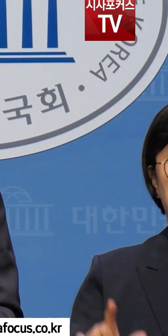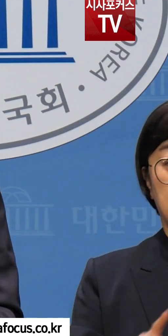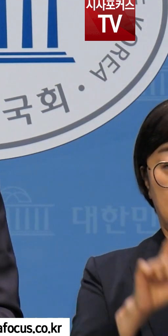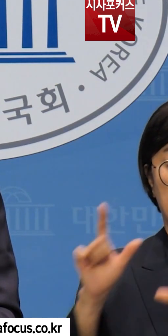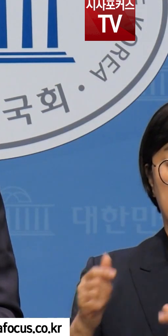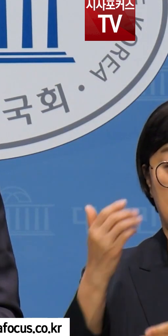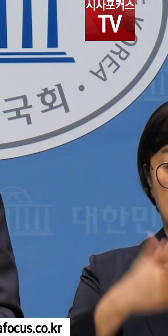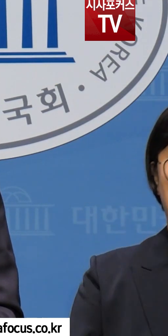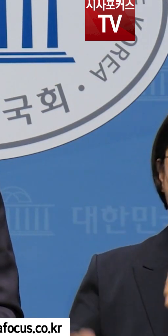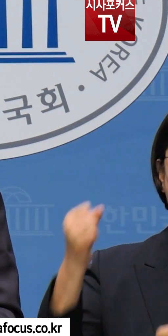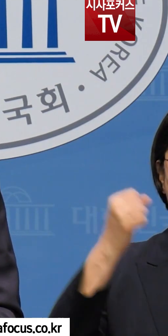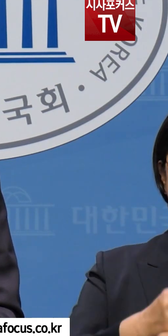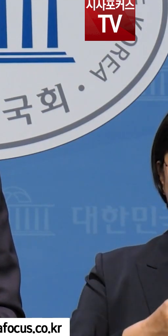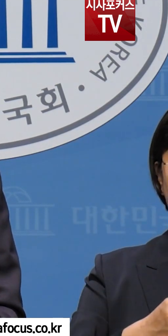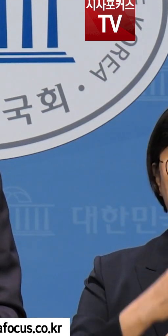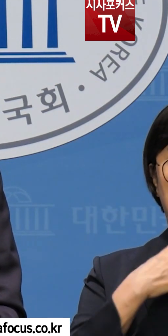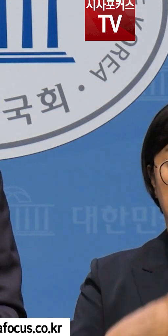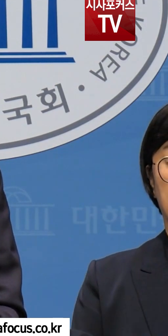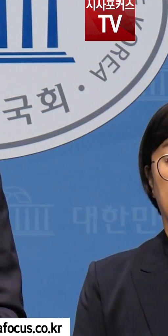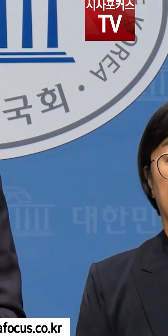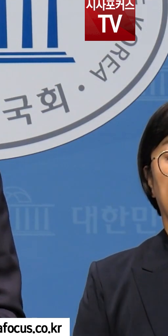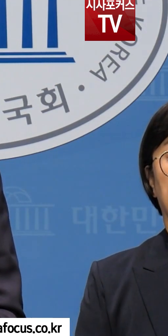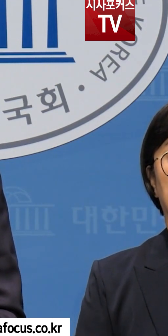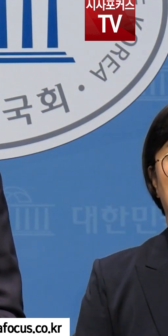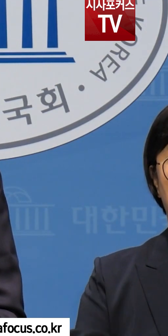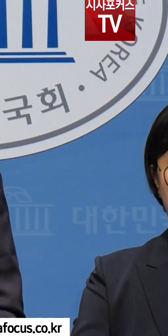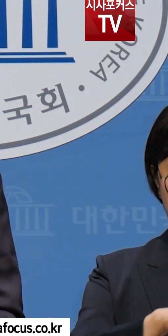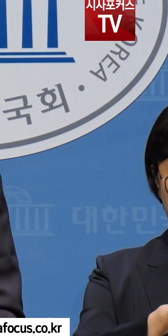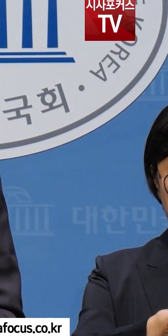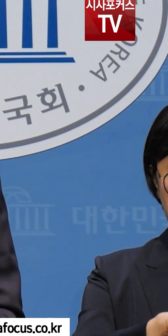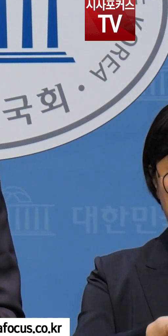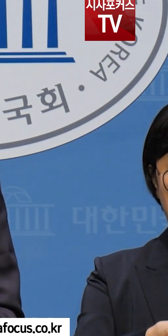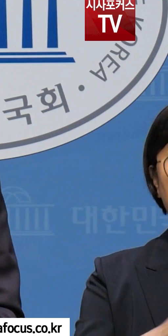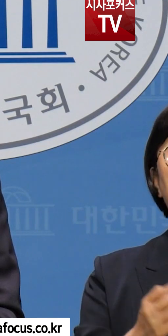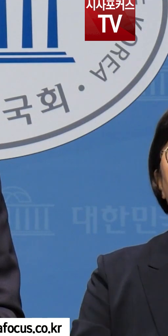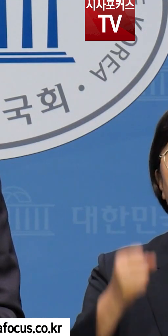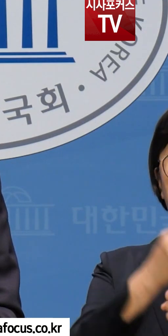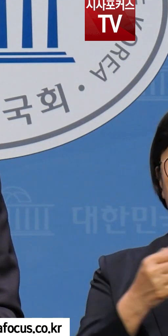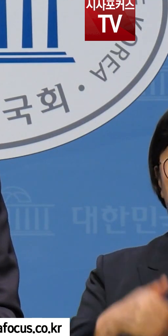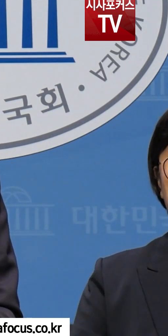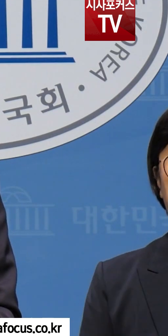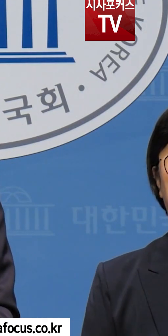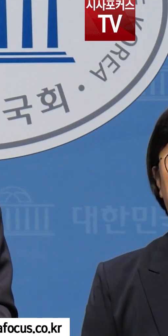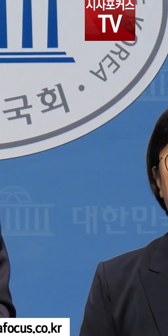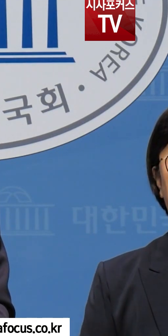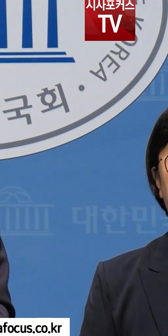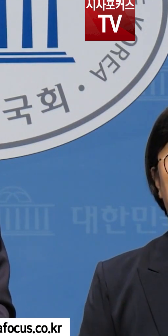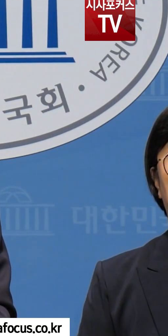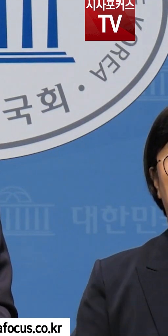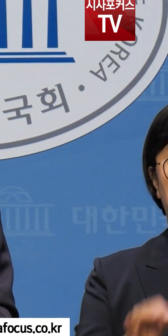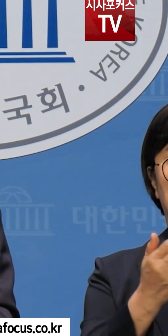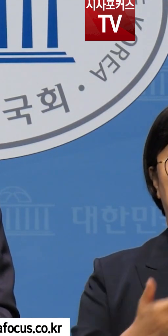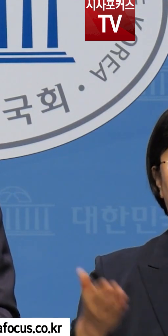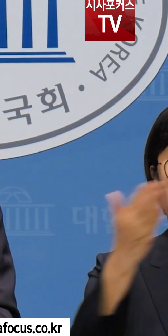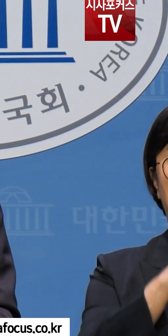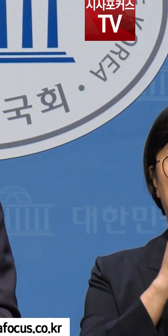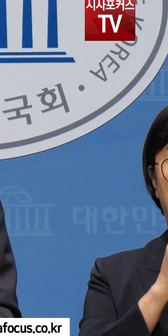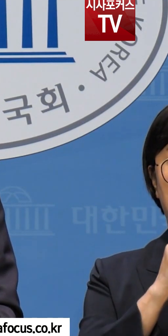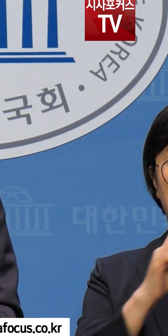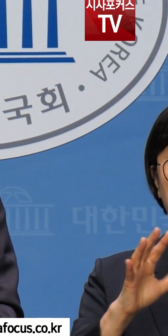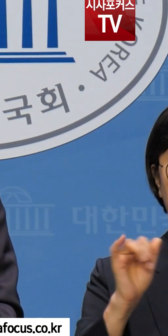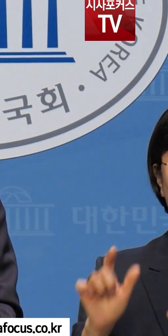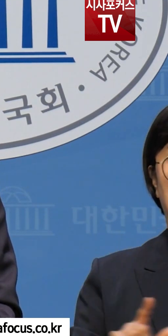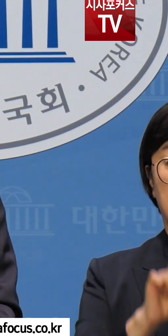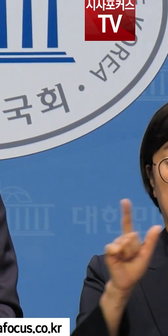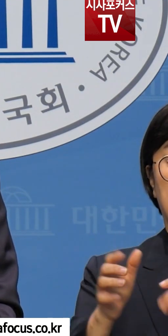민생예산을 복원시키는 것에 불과합니다. 반드시 반영되어야 합니다. 국민 여러분, 말로만